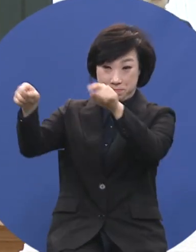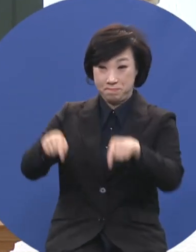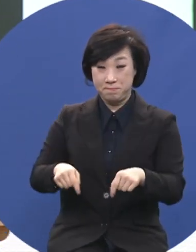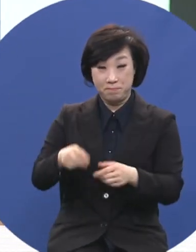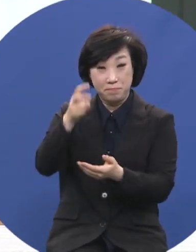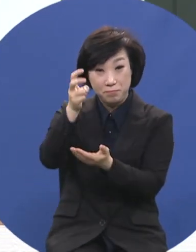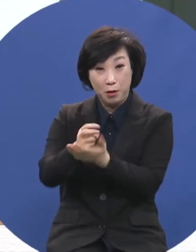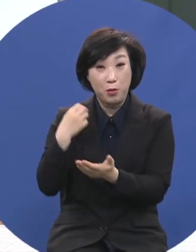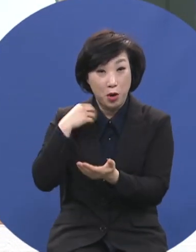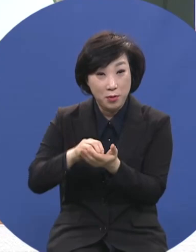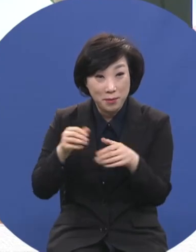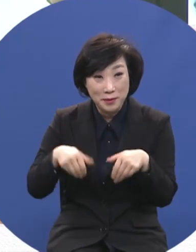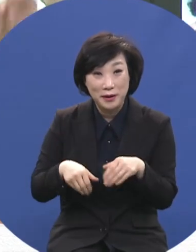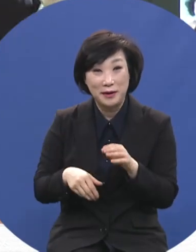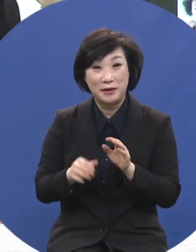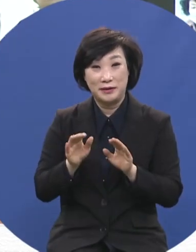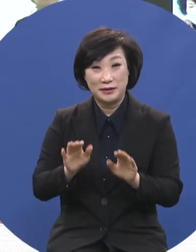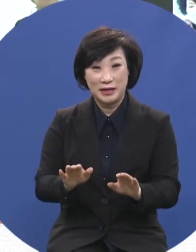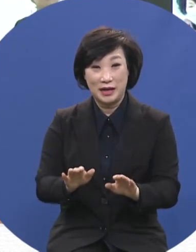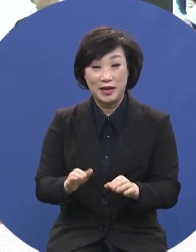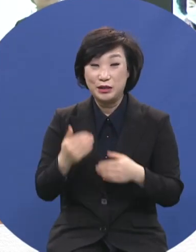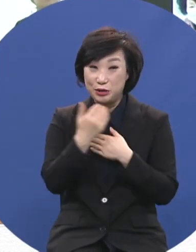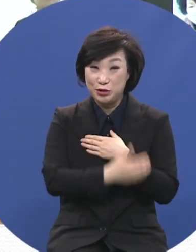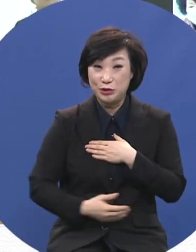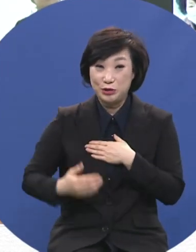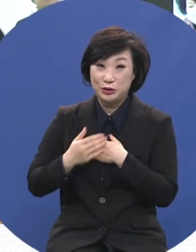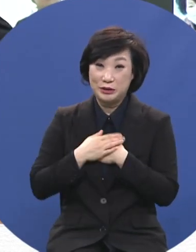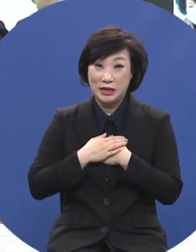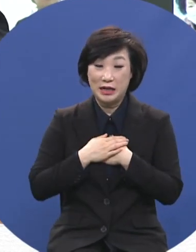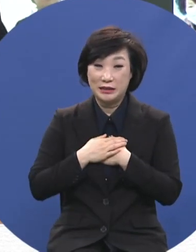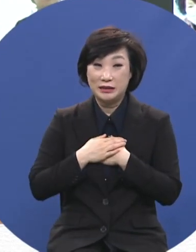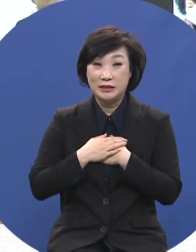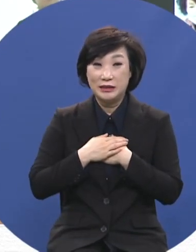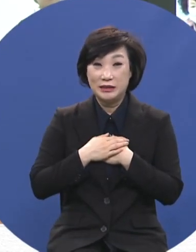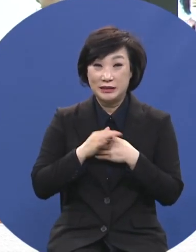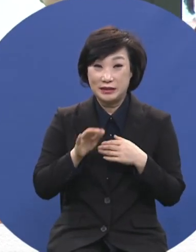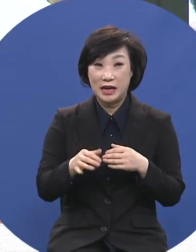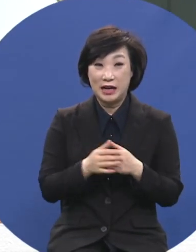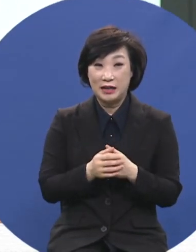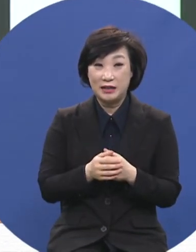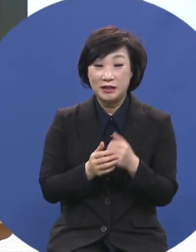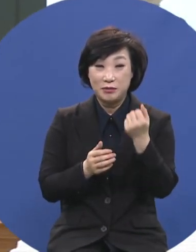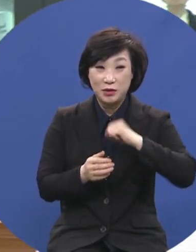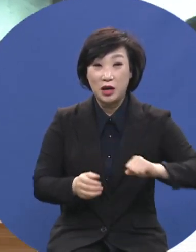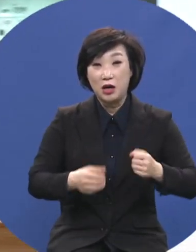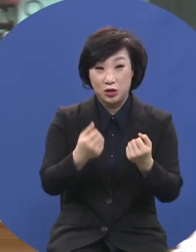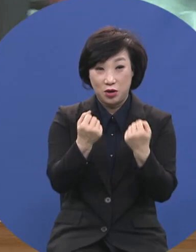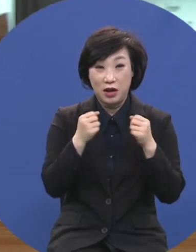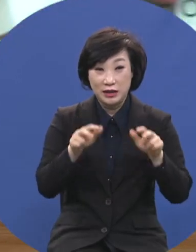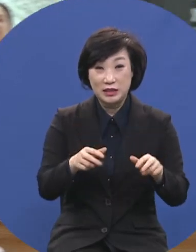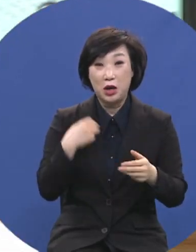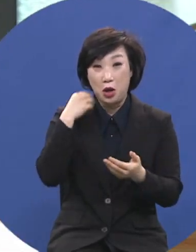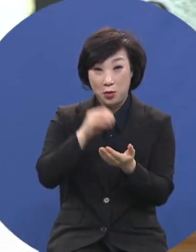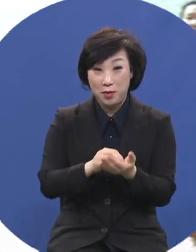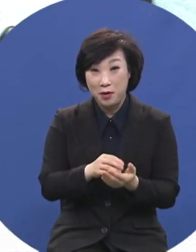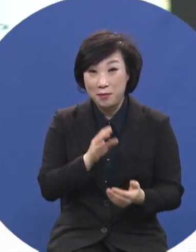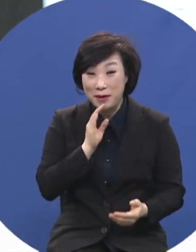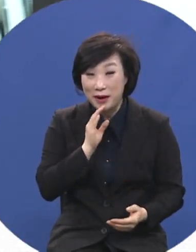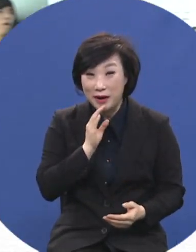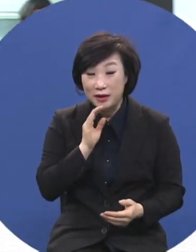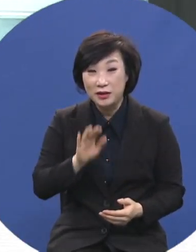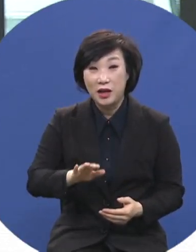회복하고 그 육체는 파괴된 이 건강이 회복되라는 것은